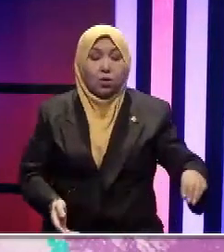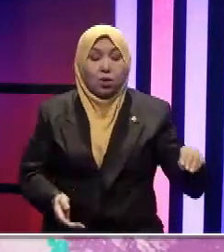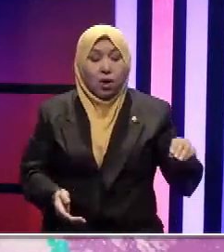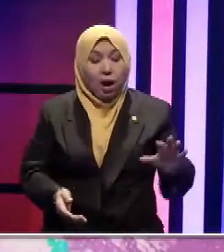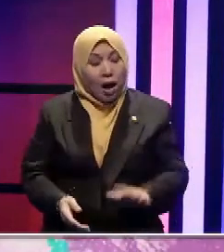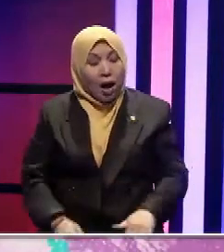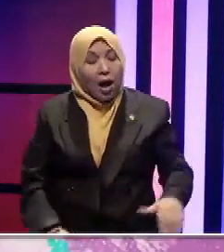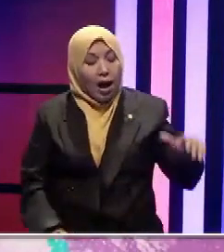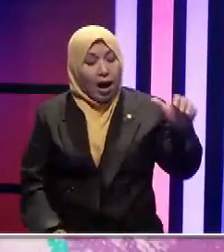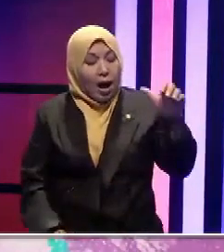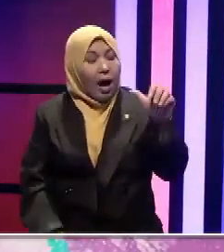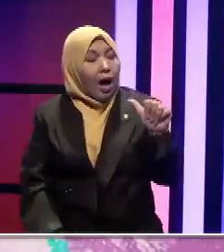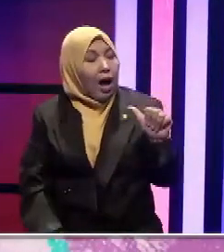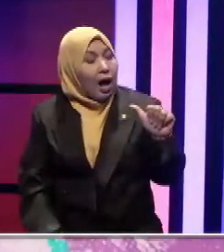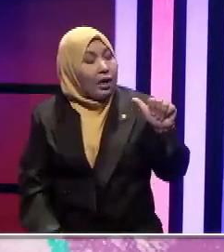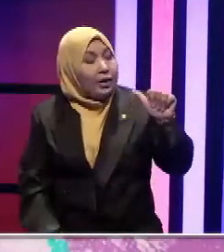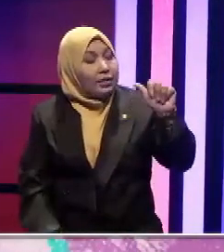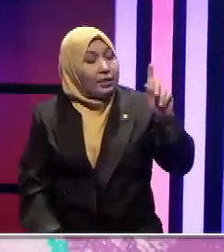lhc